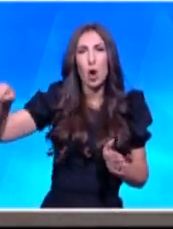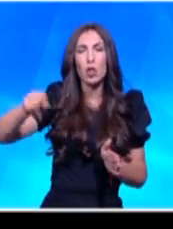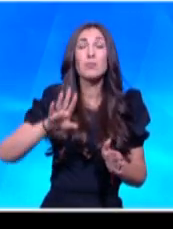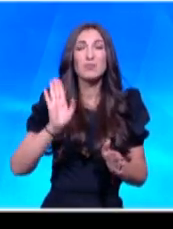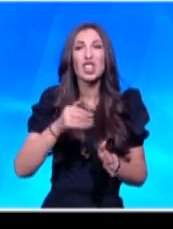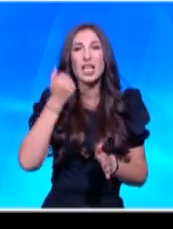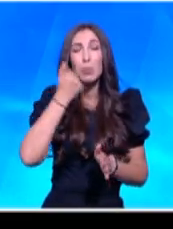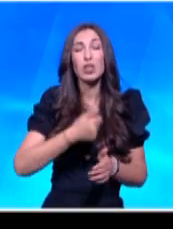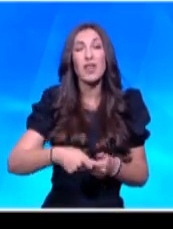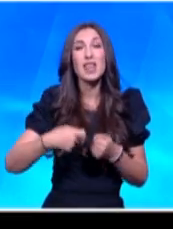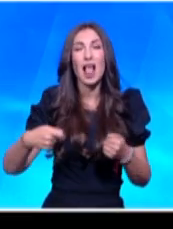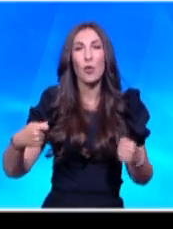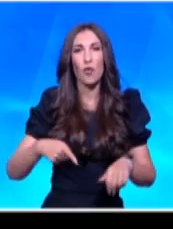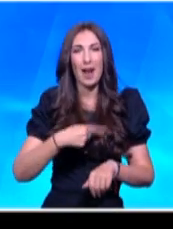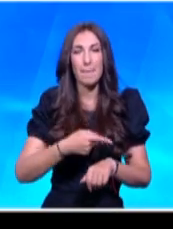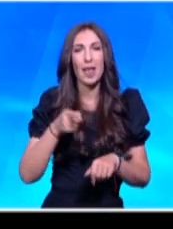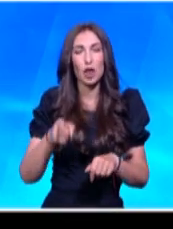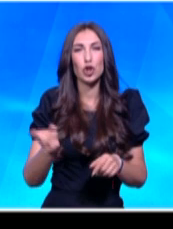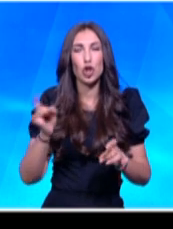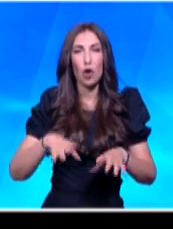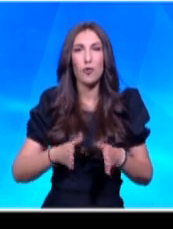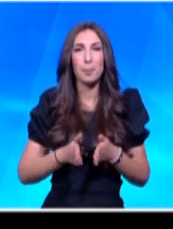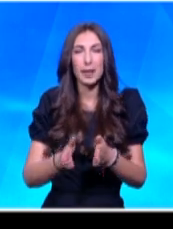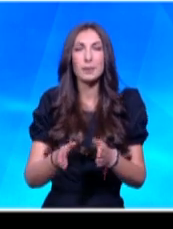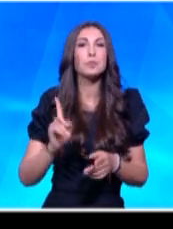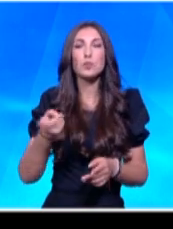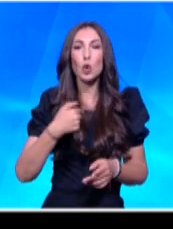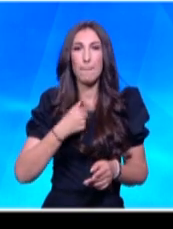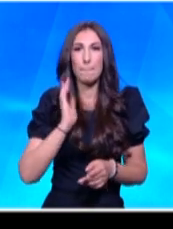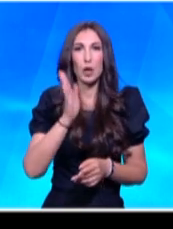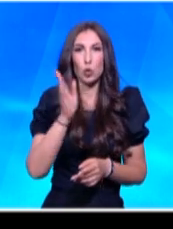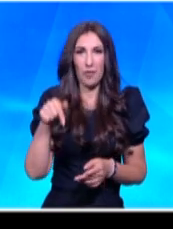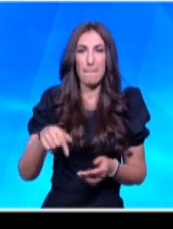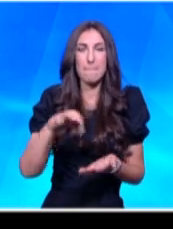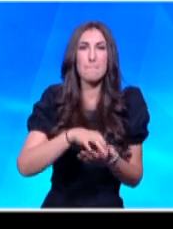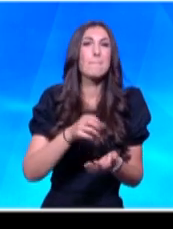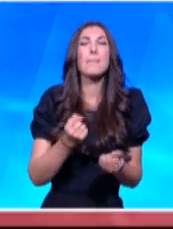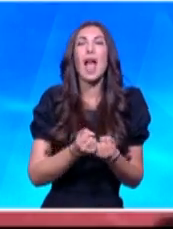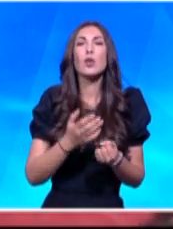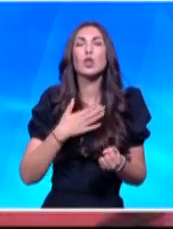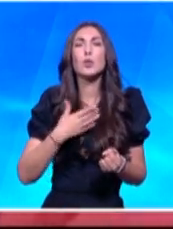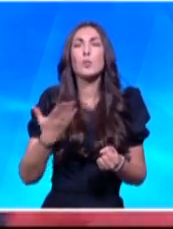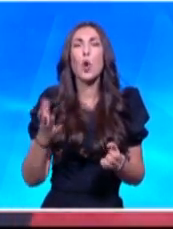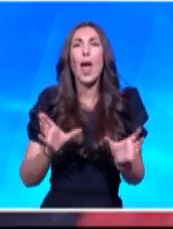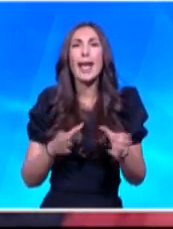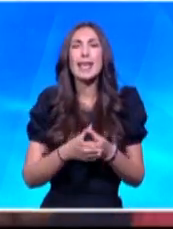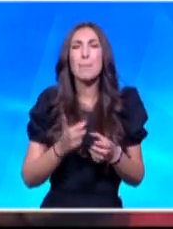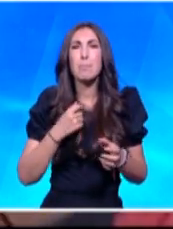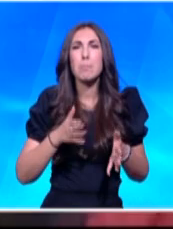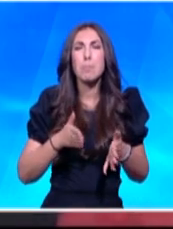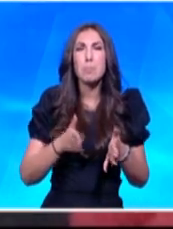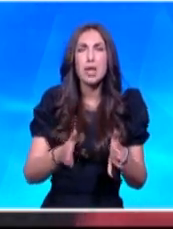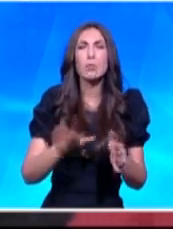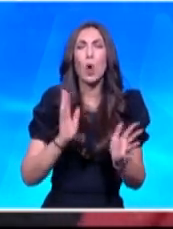ще се използва. Докато пътувах насам, имаше доста екипи на пътното,